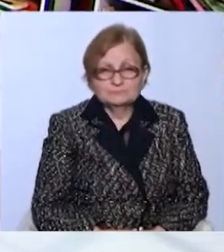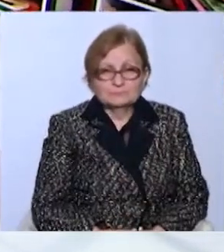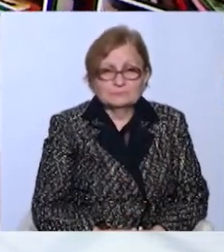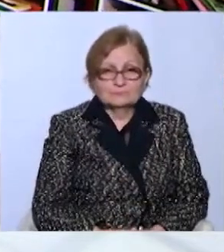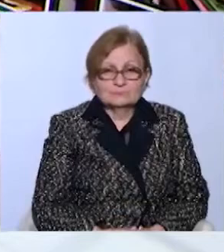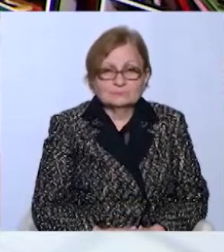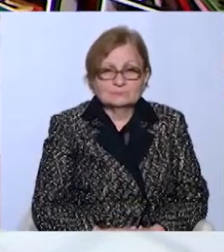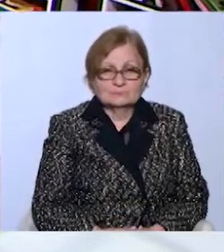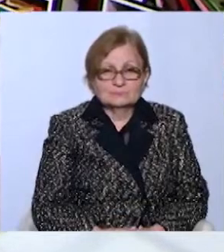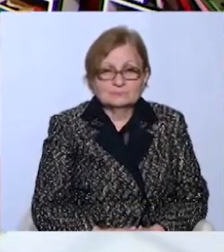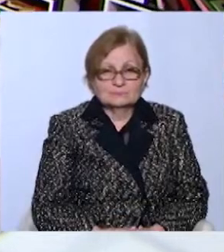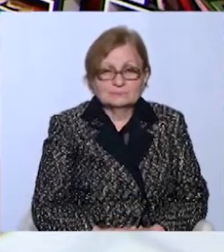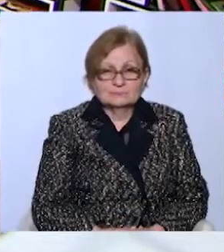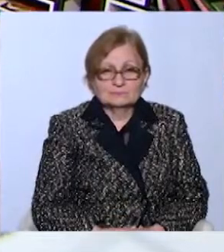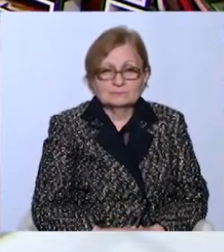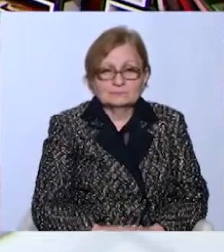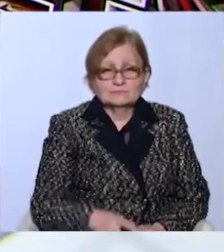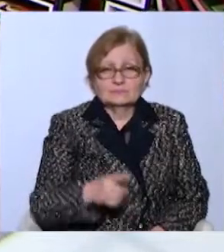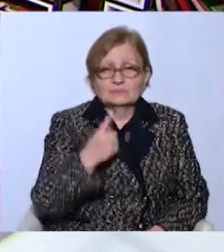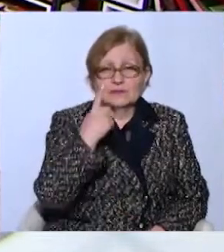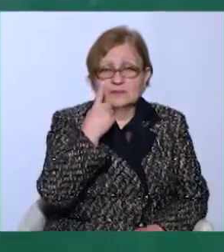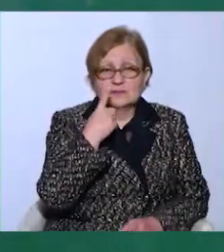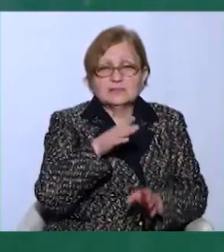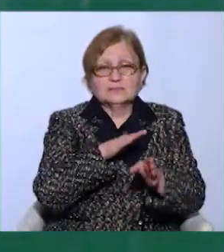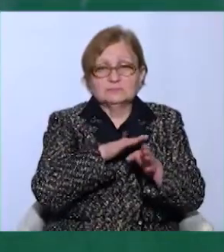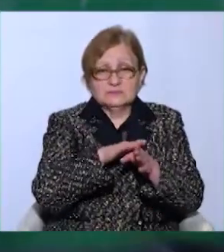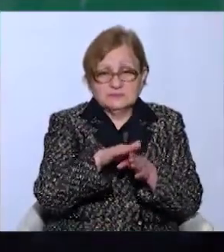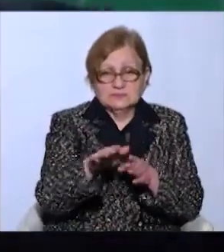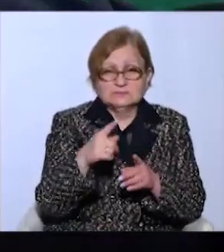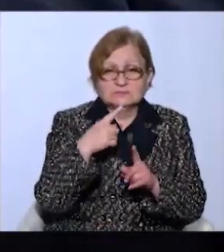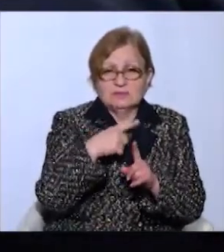avireb chemo batono rogorts ert mtels damatebuli